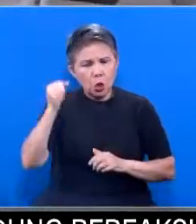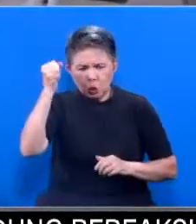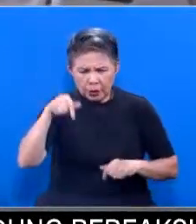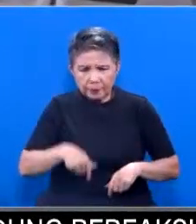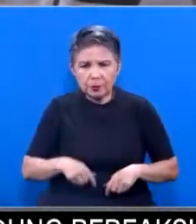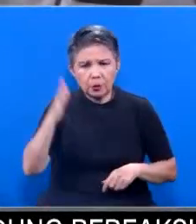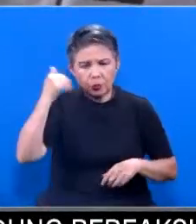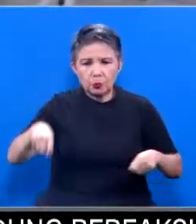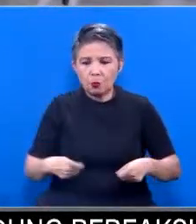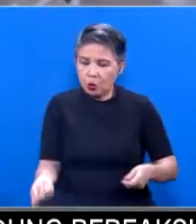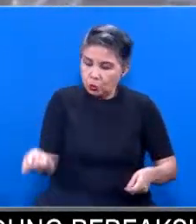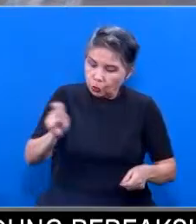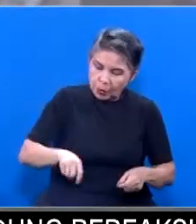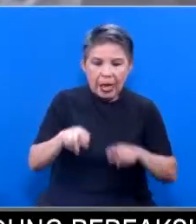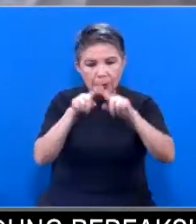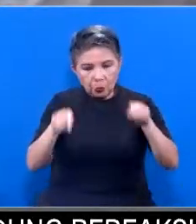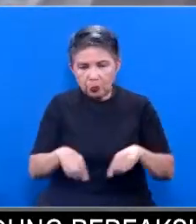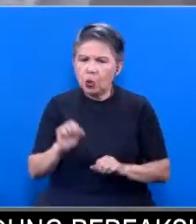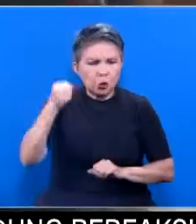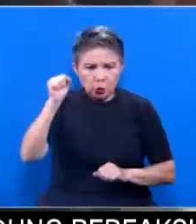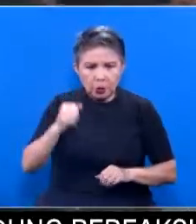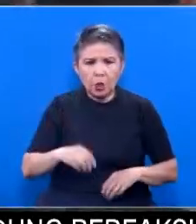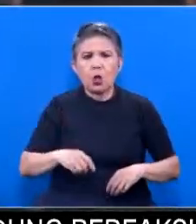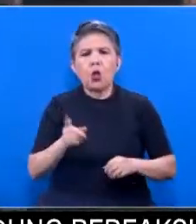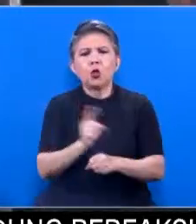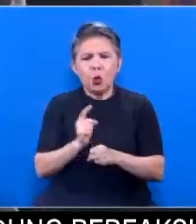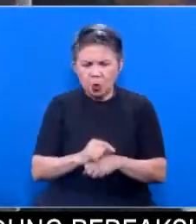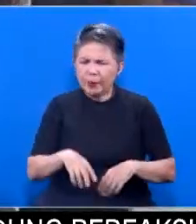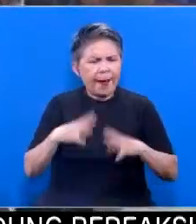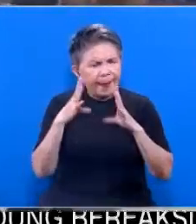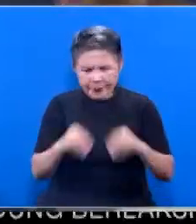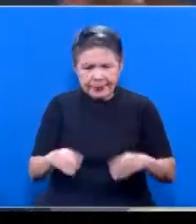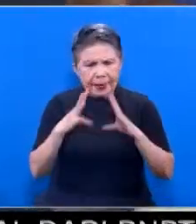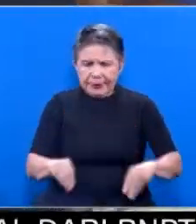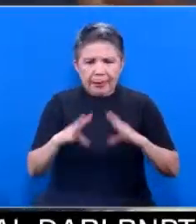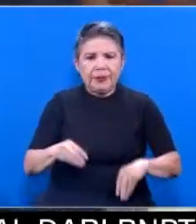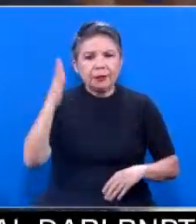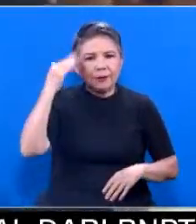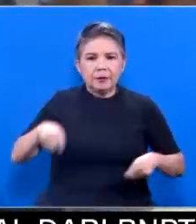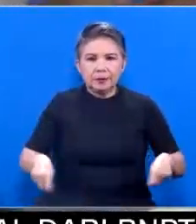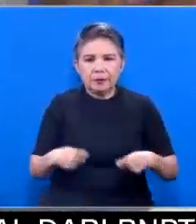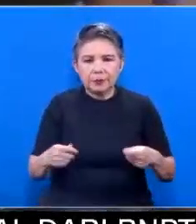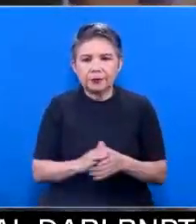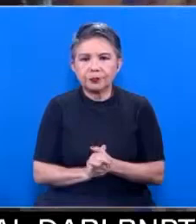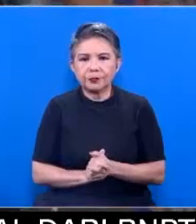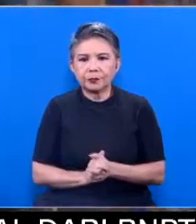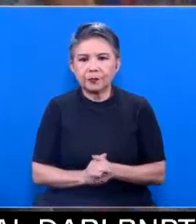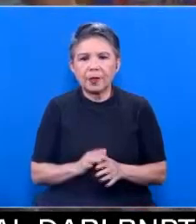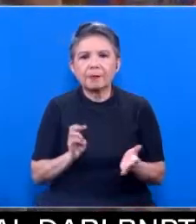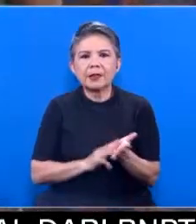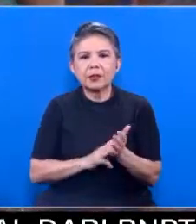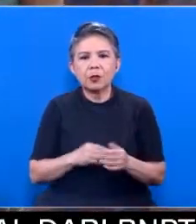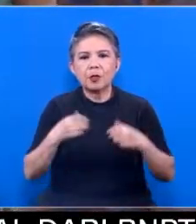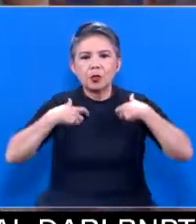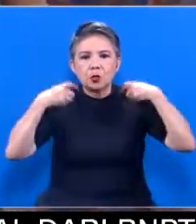goreng, baik curah maupun kemasan, bahkan toko waralaba pun nyaris kehabisan stok minyak goreng. Kondisi ini membuat